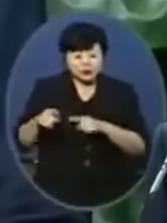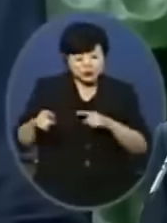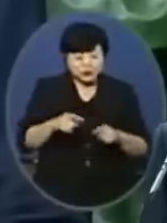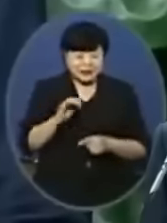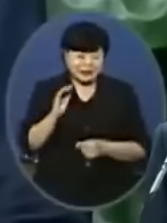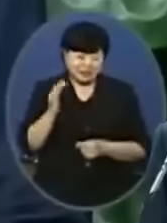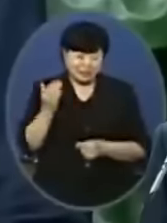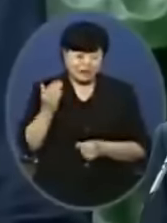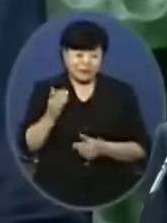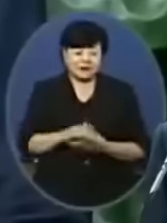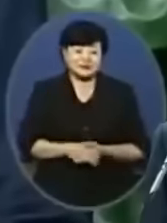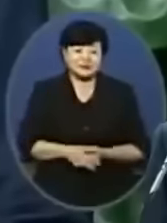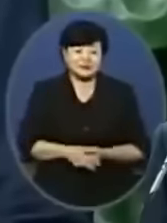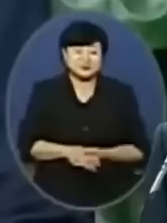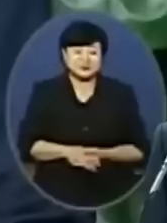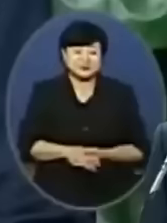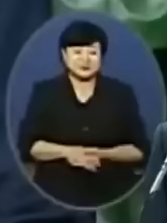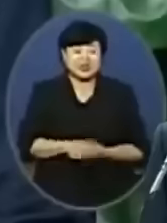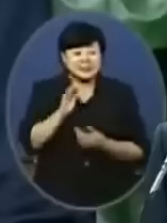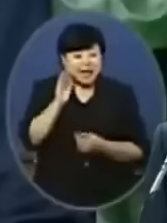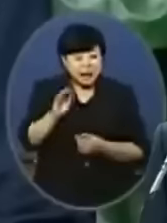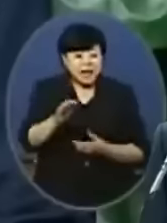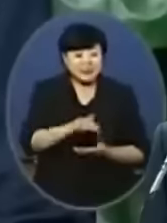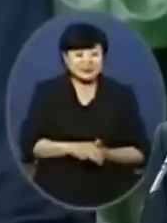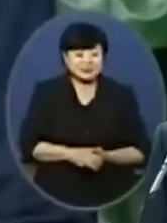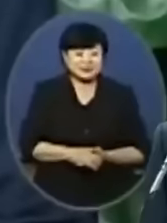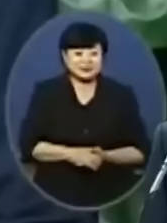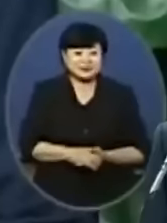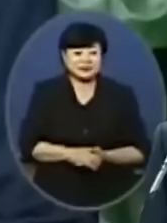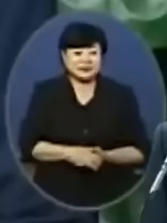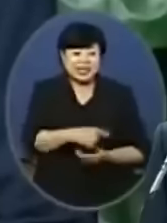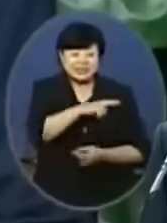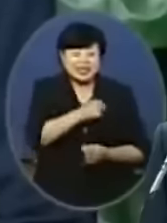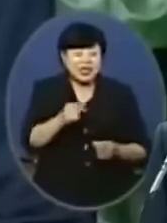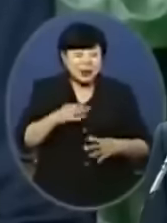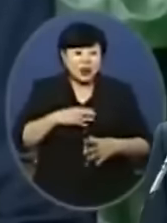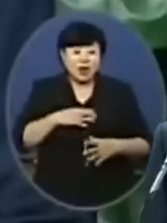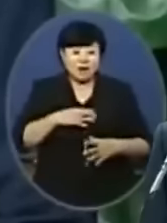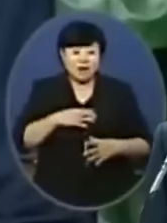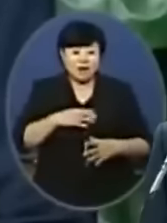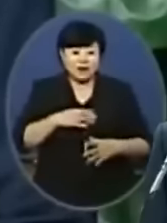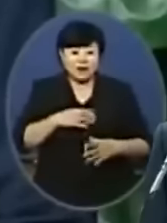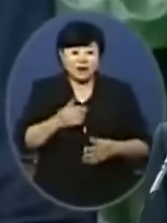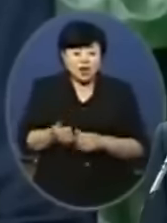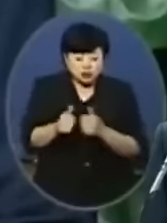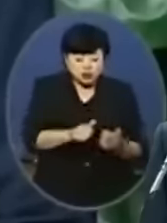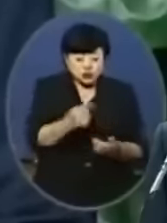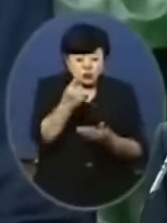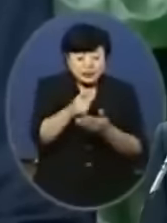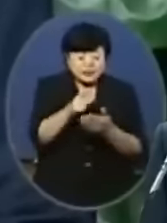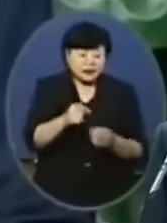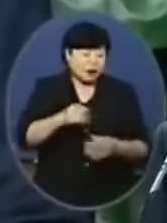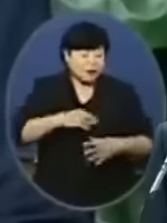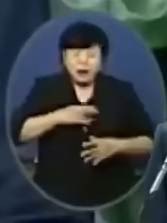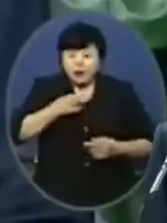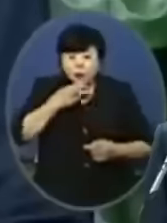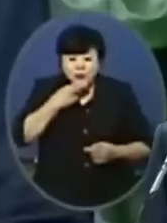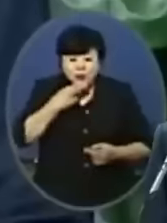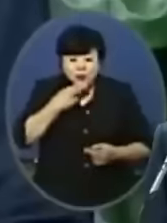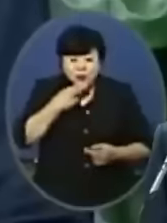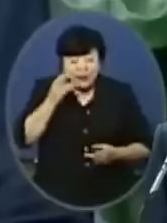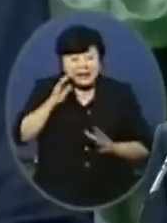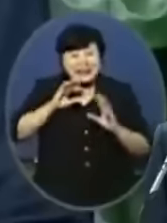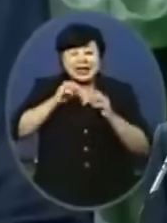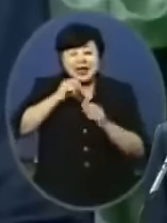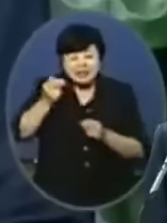살고 그 다음엔 가장 놀라운 것은 죽음이 다가와도 겁낼 것 없는 것은